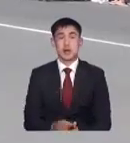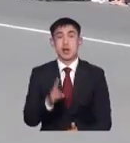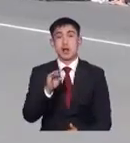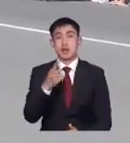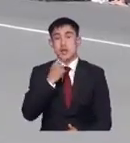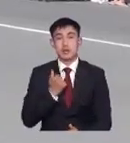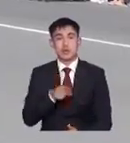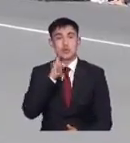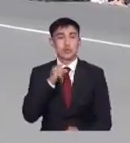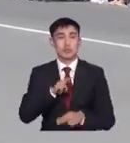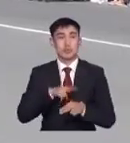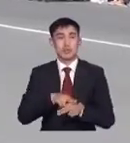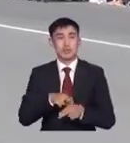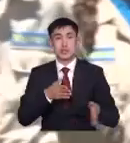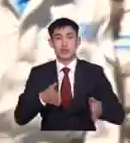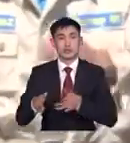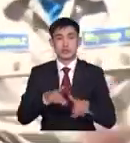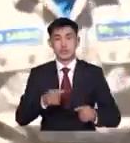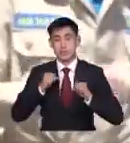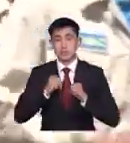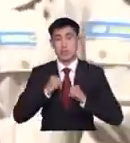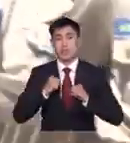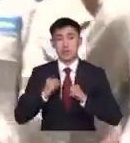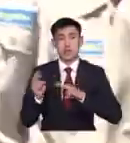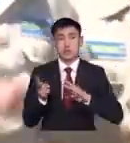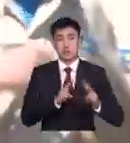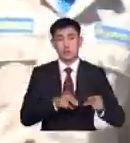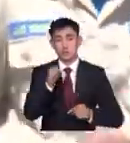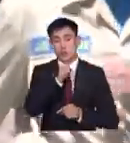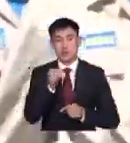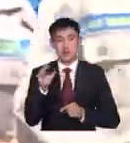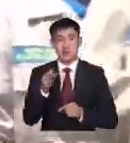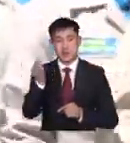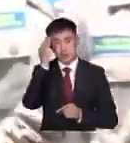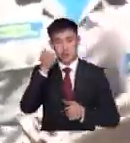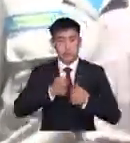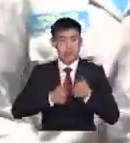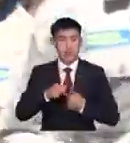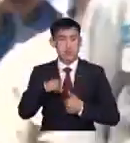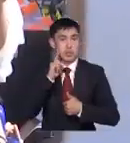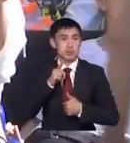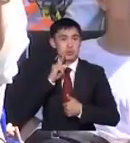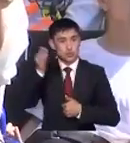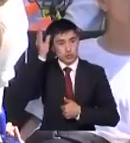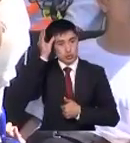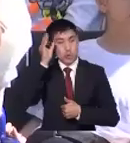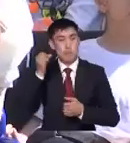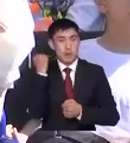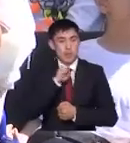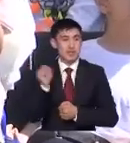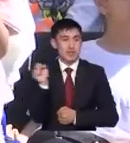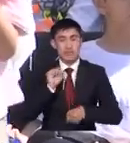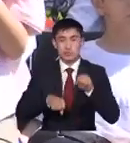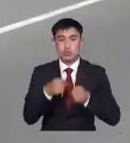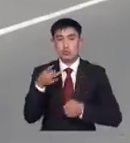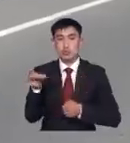юные инспекторы дорожного движения, спортсмены и атлеты, танцоры, музыканты и певцы, интеллектуалы и молодые ученые, призеры и победители